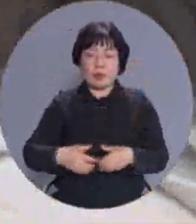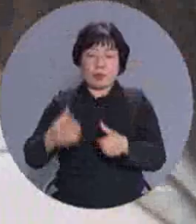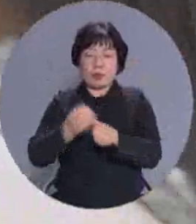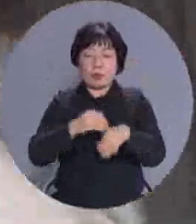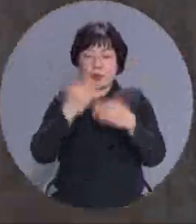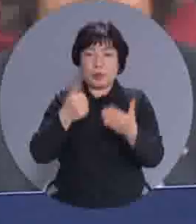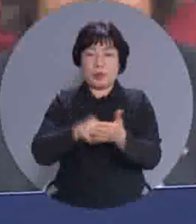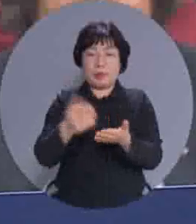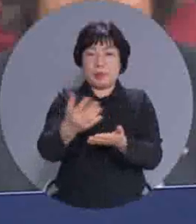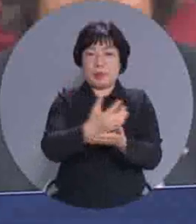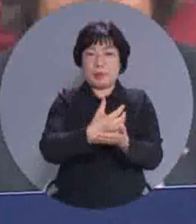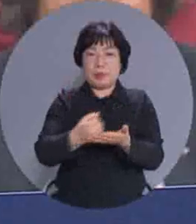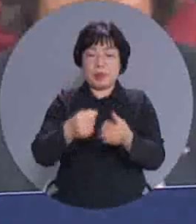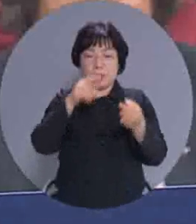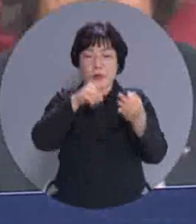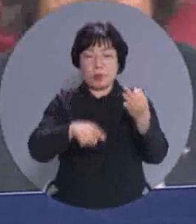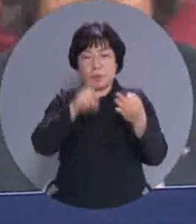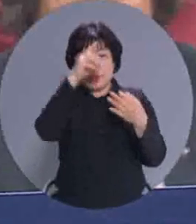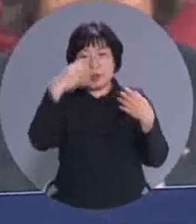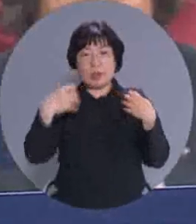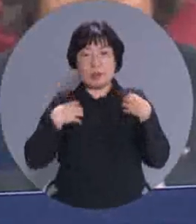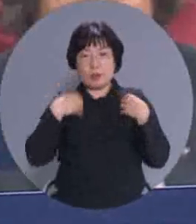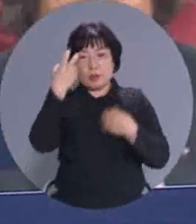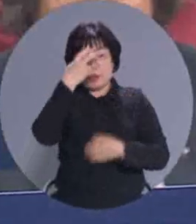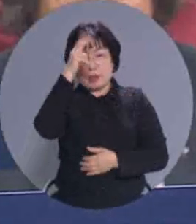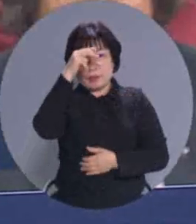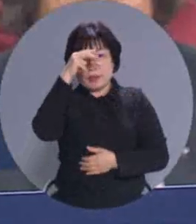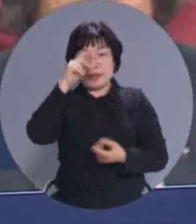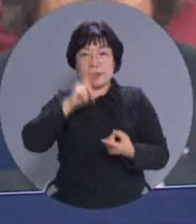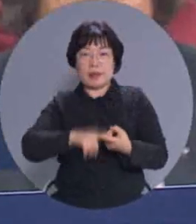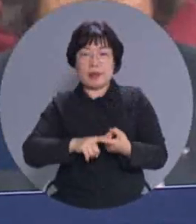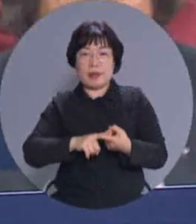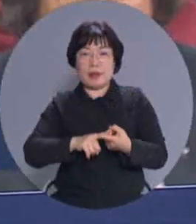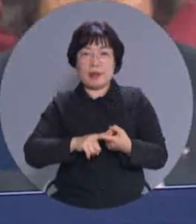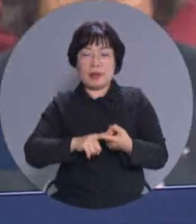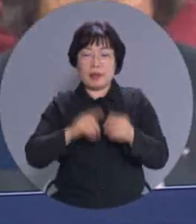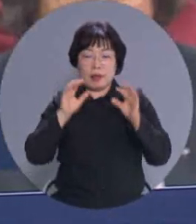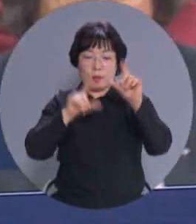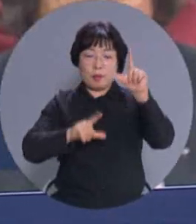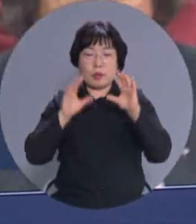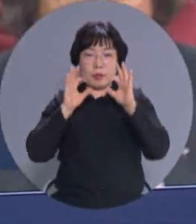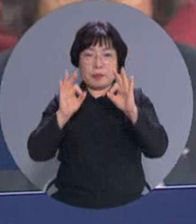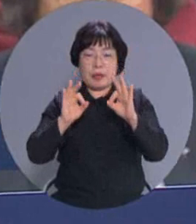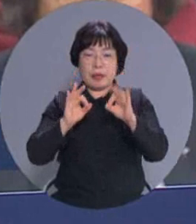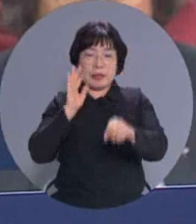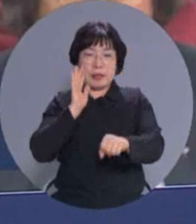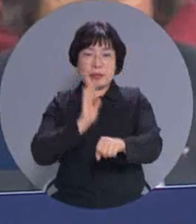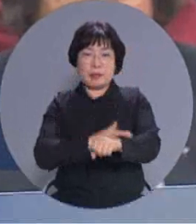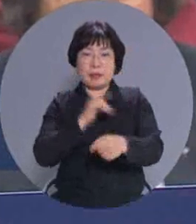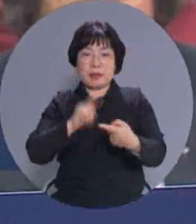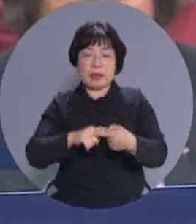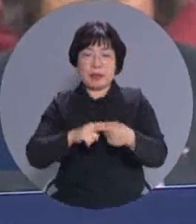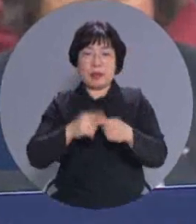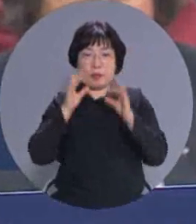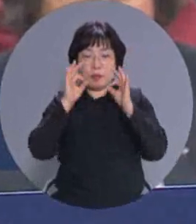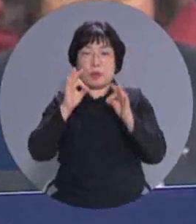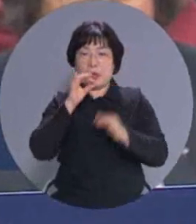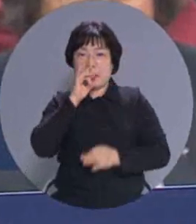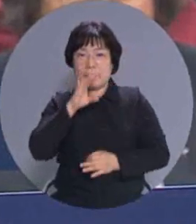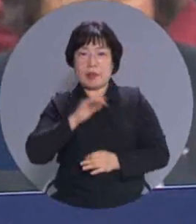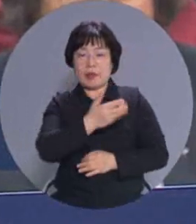분석입니다. 윤석열 검찰 독재 정권의 퇴행을 더 이상 두고 볼 수 없다는 국민